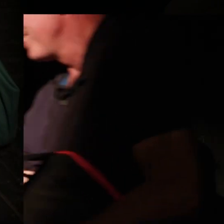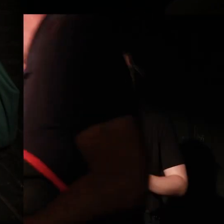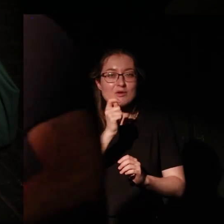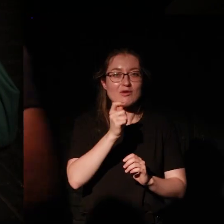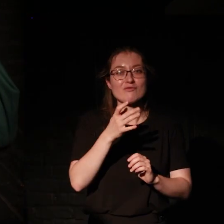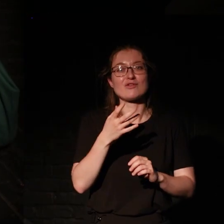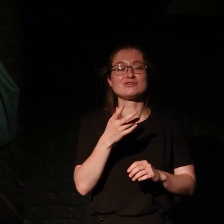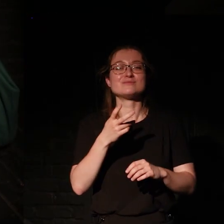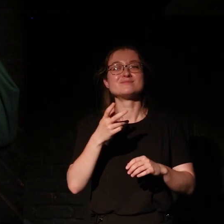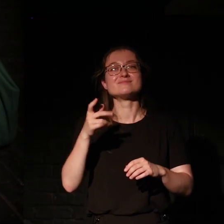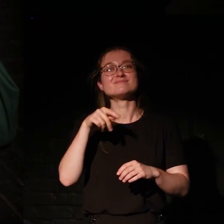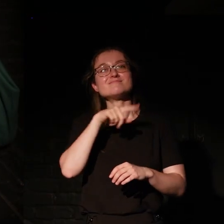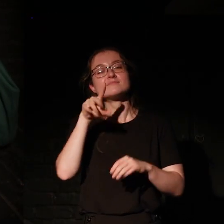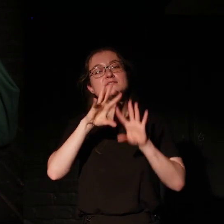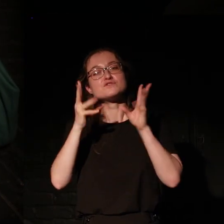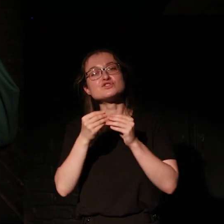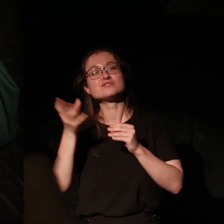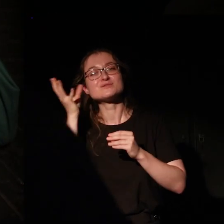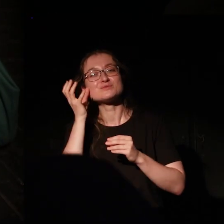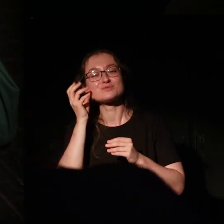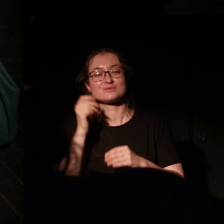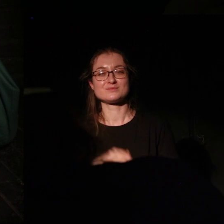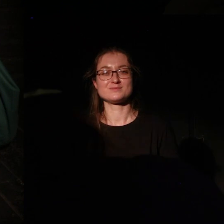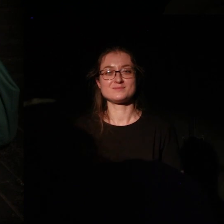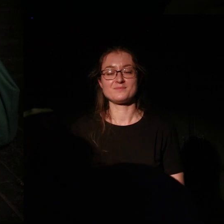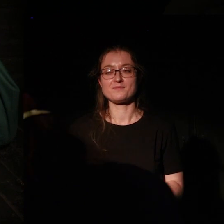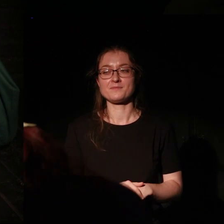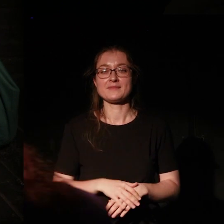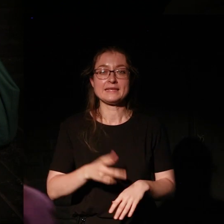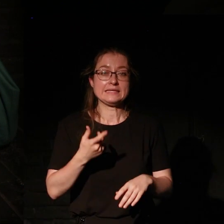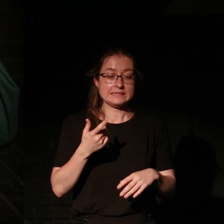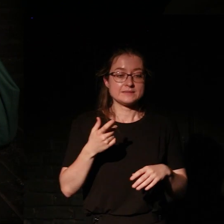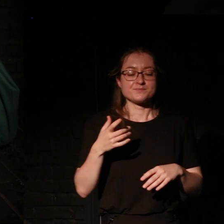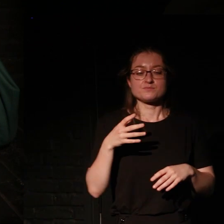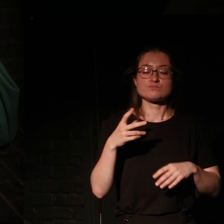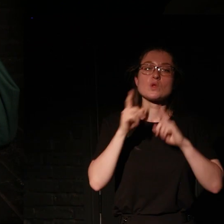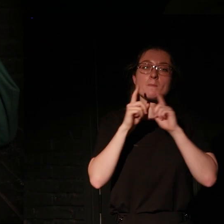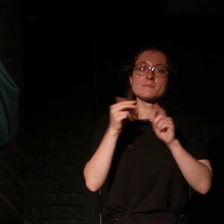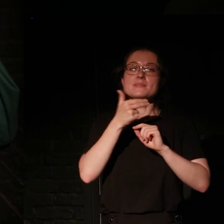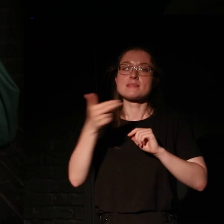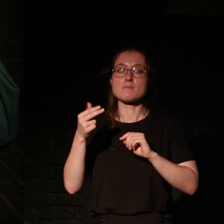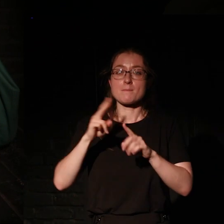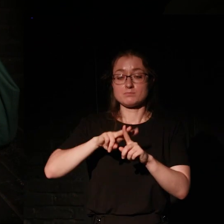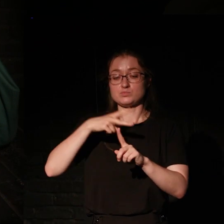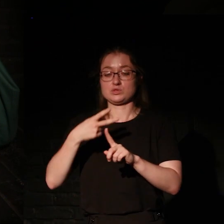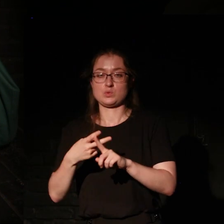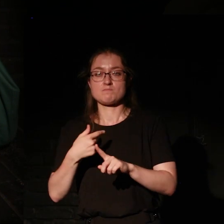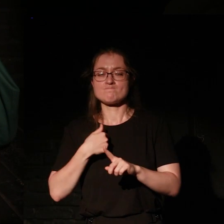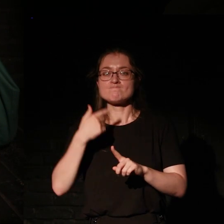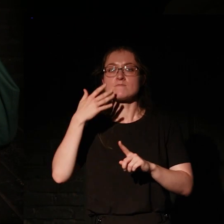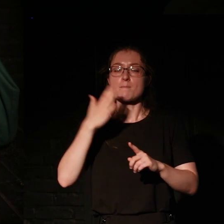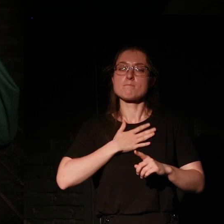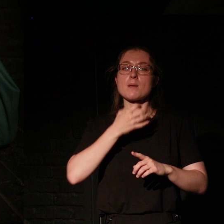będą słuchać nagrania. Dobrze, skoro jesteśmy przy przykładach, ja mam takie pytanie, które ja wiem, że zadam prosto,